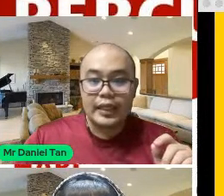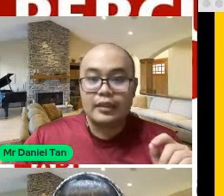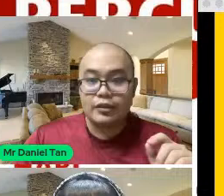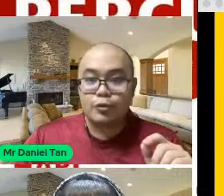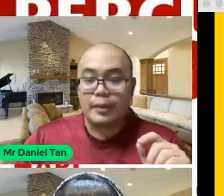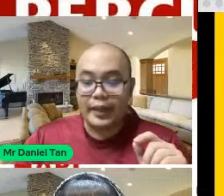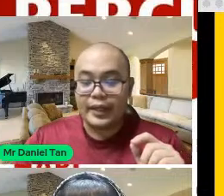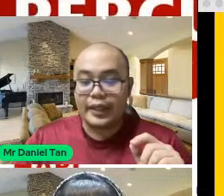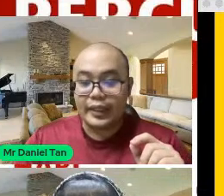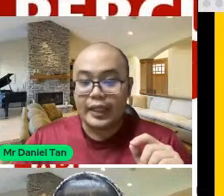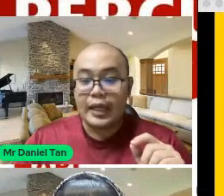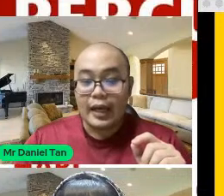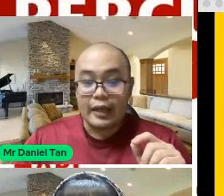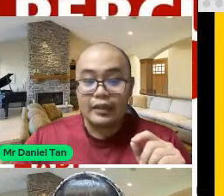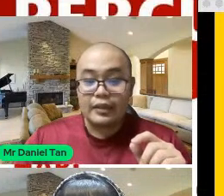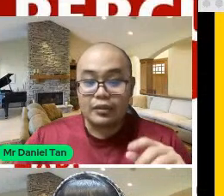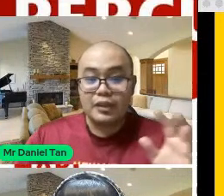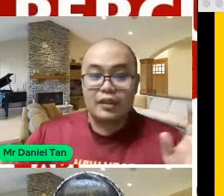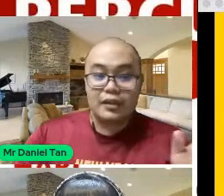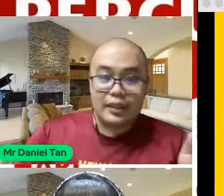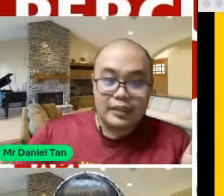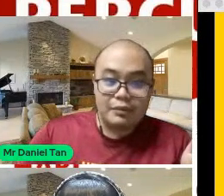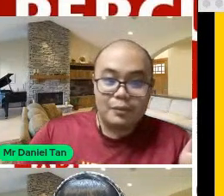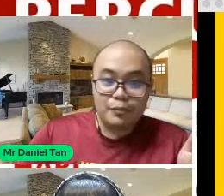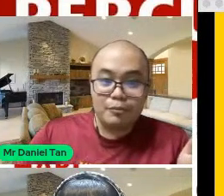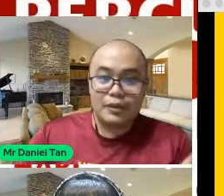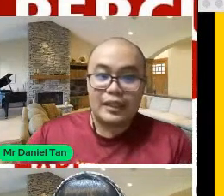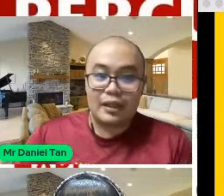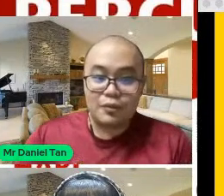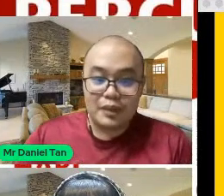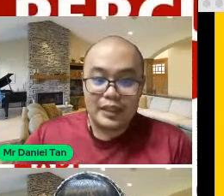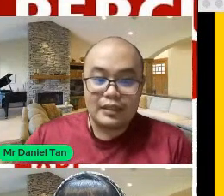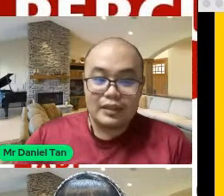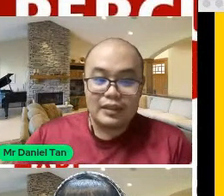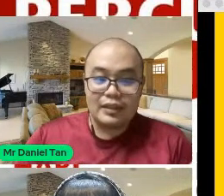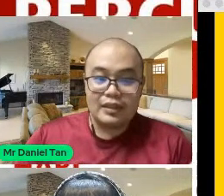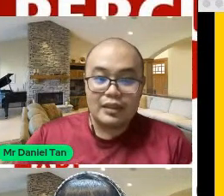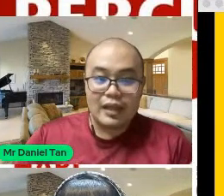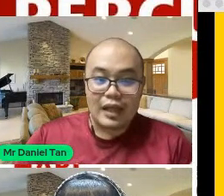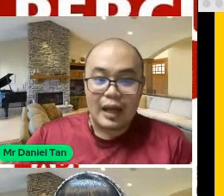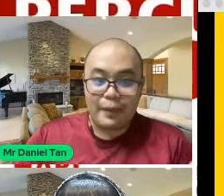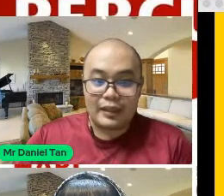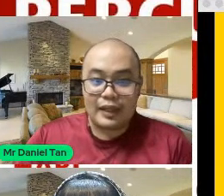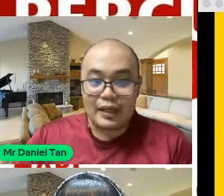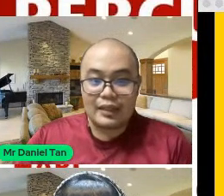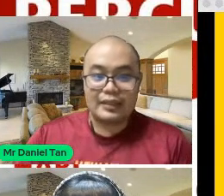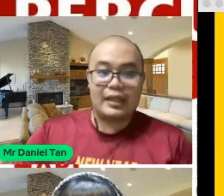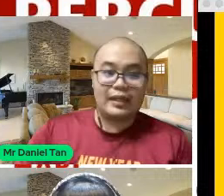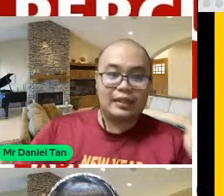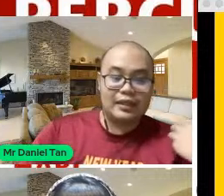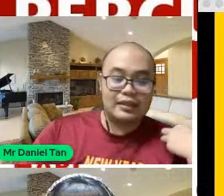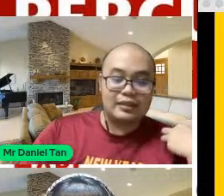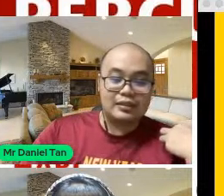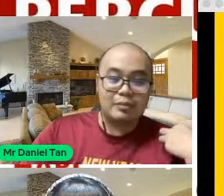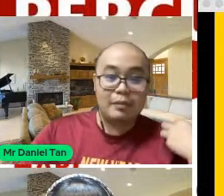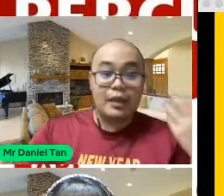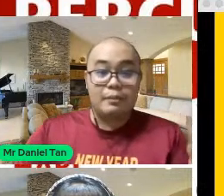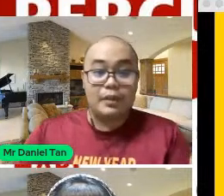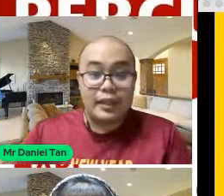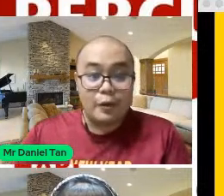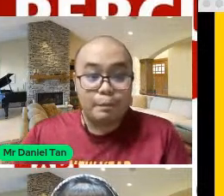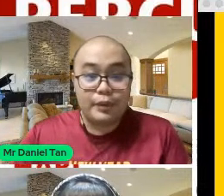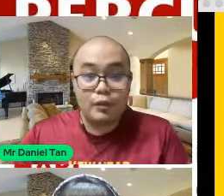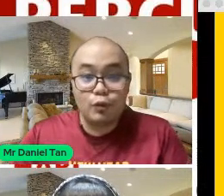dan Cuba bayangkan Datuk Nico and the with pun boleh lakukan patah kita lagi kan